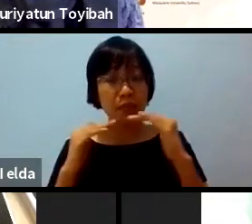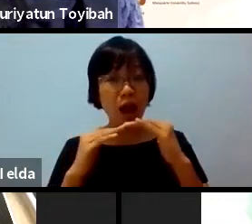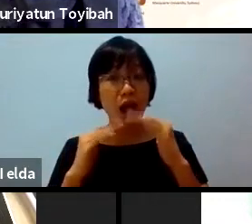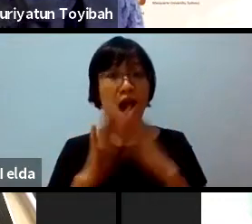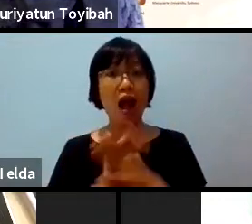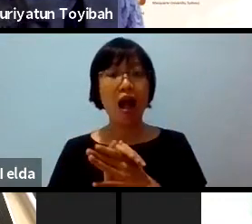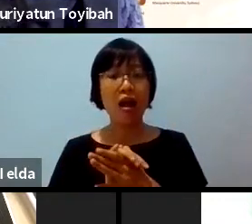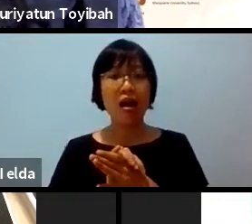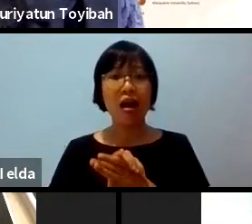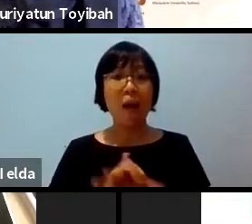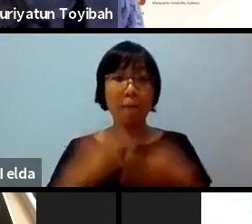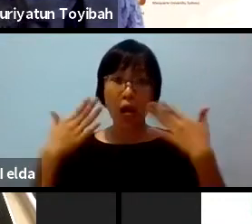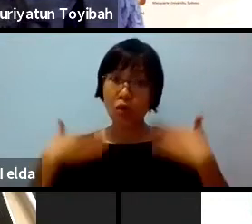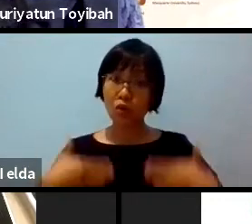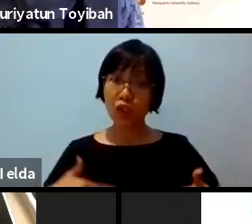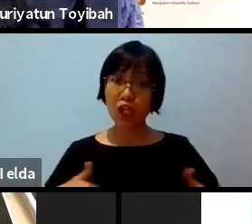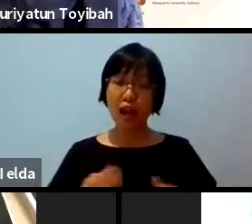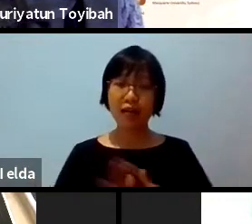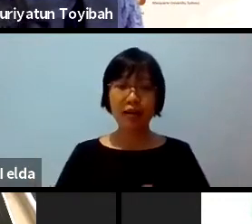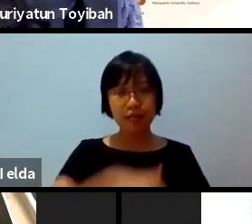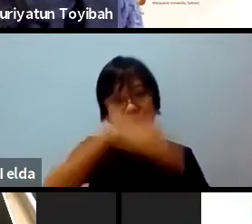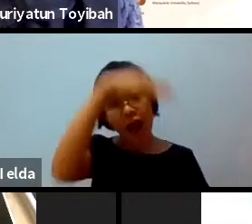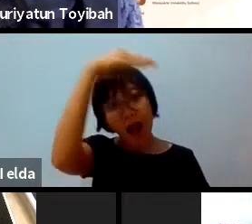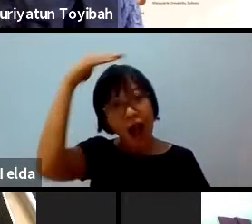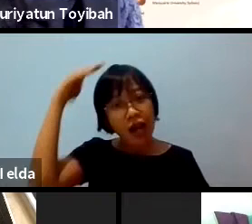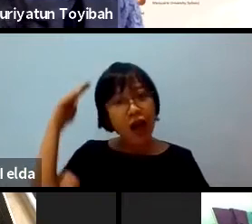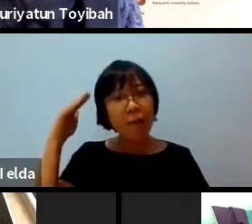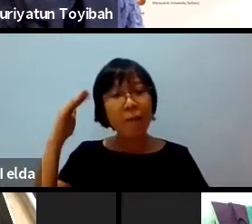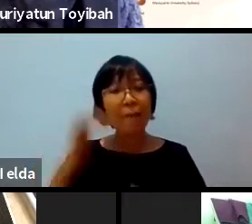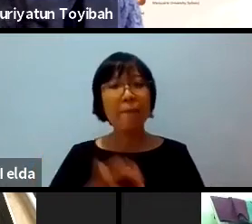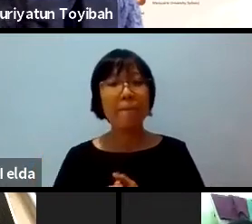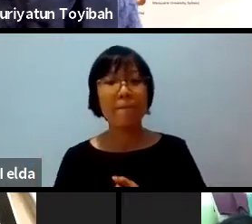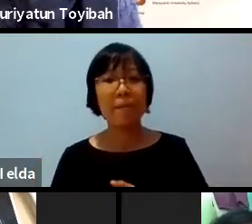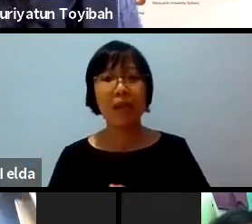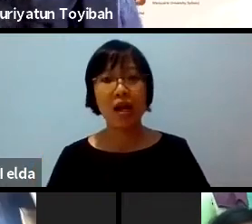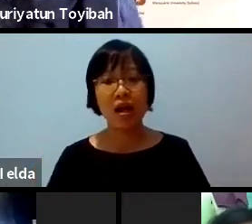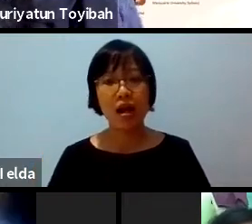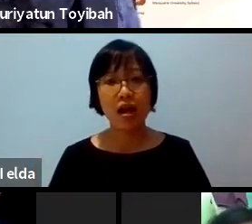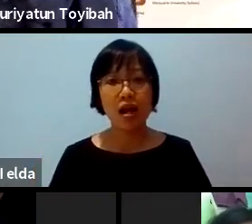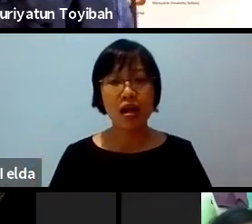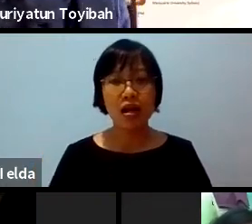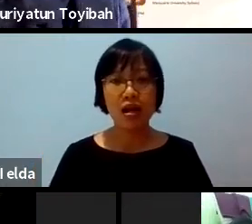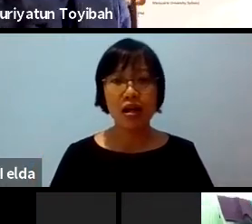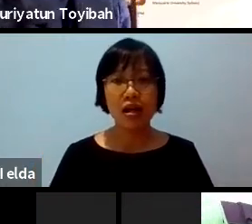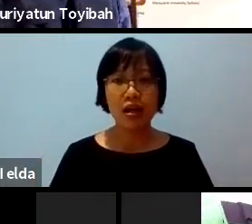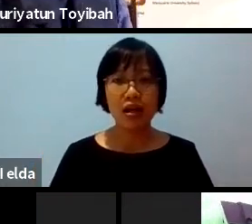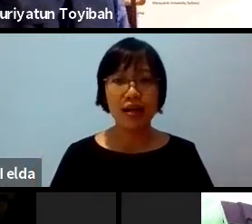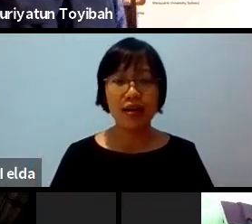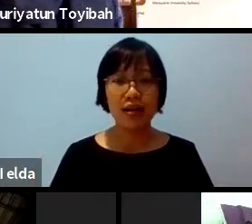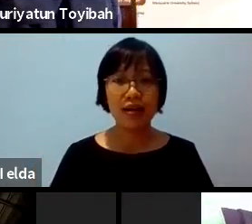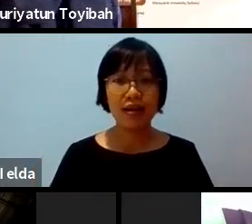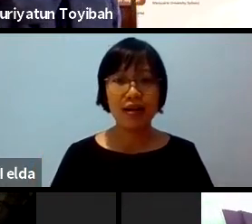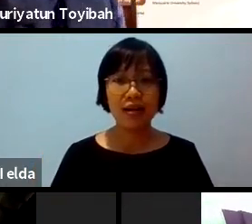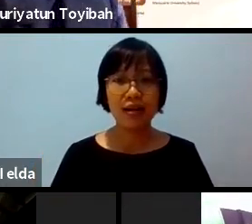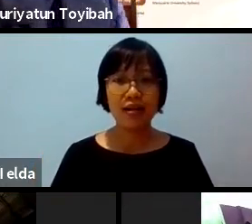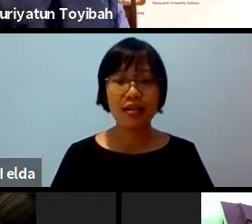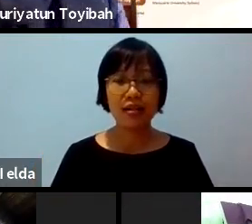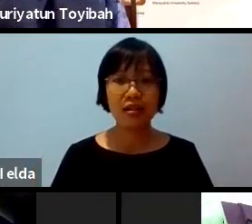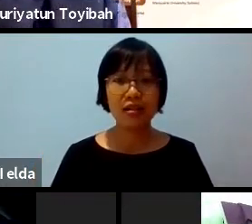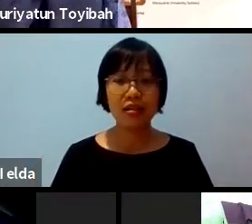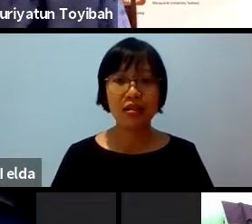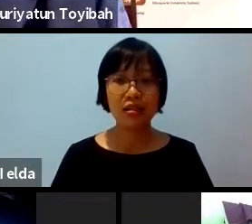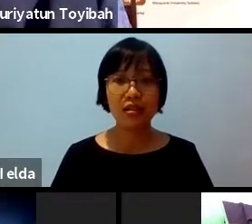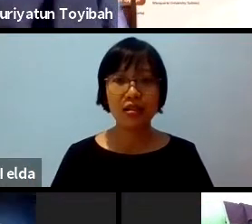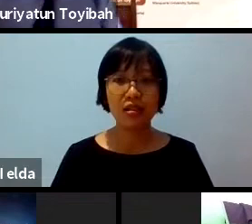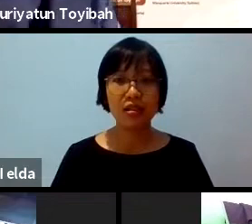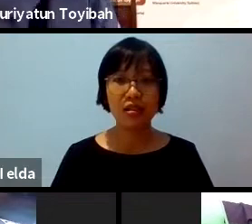seringkali dianggap, oh ini terlalu lamban ini, mereka ini. Bergeraknya terlalu lambat, tidak bisa sama dengan masyarakat modern yang sangat dipengaruhi